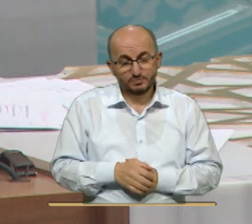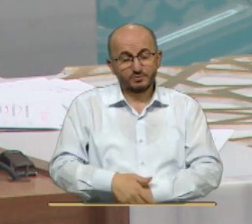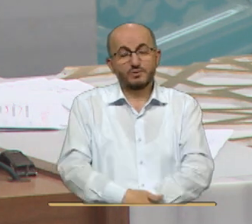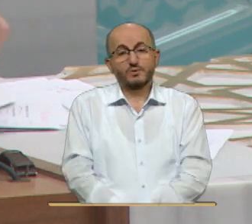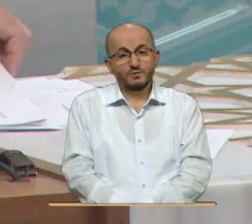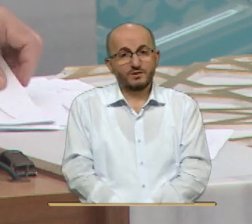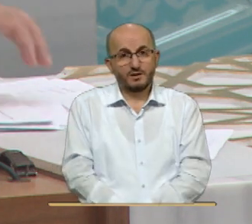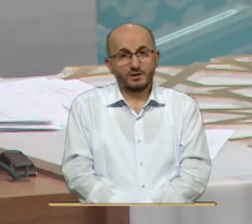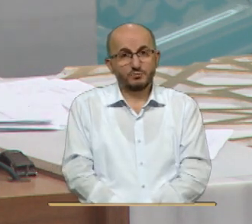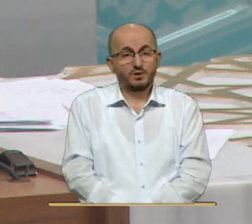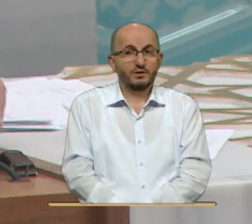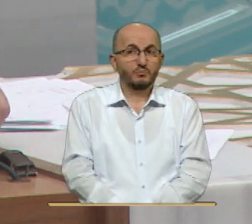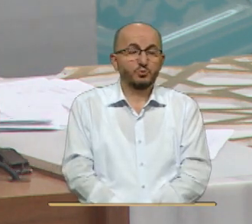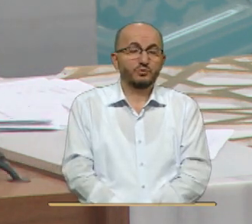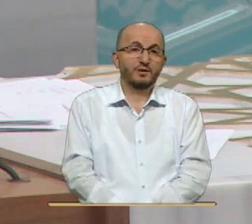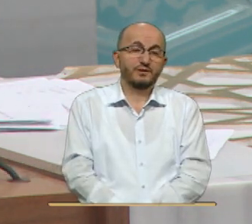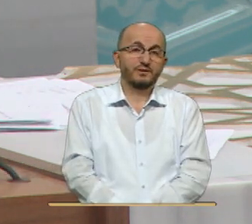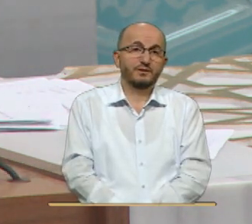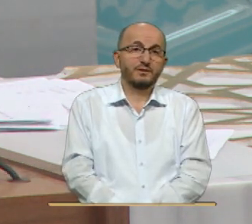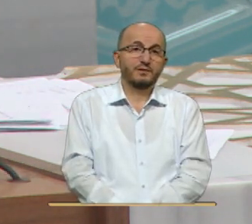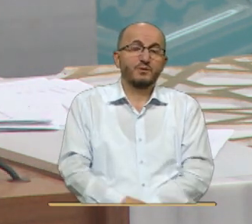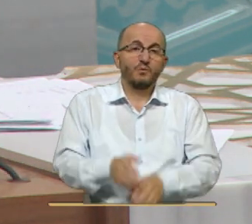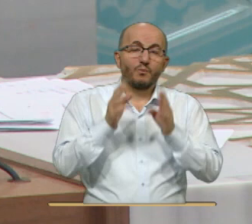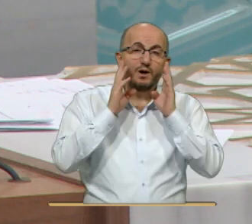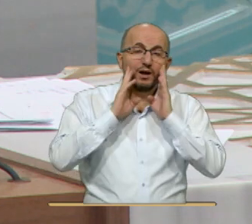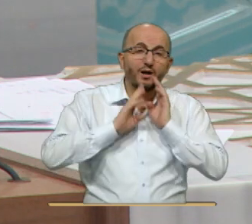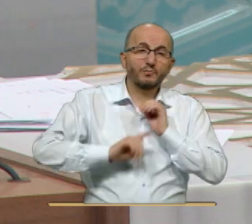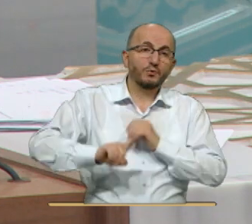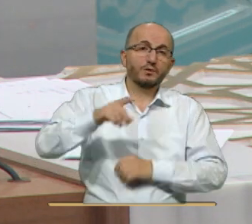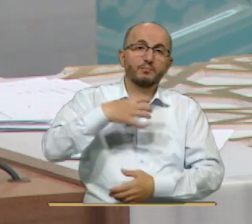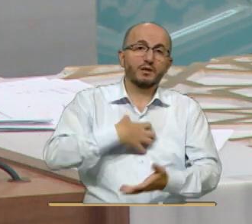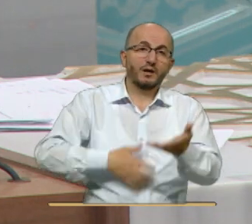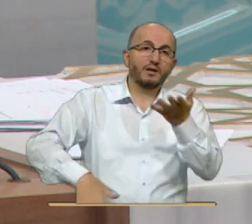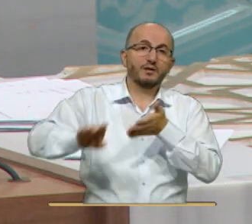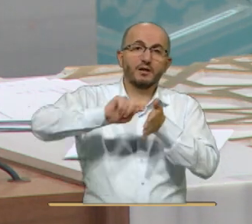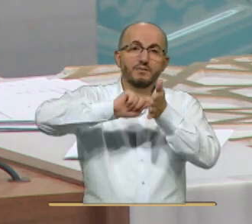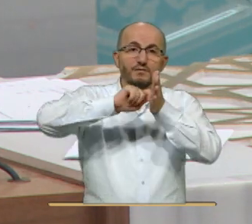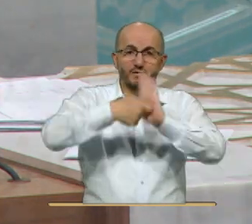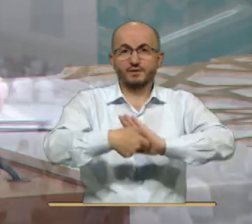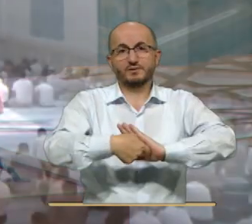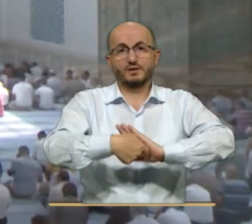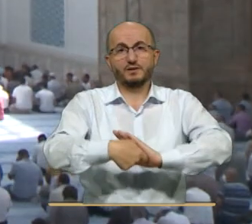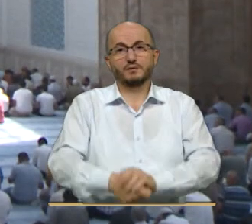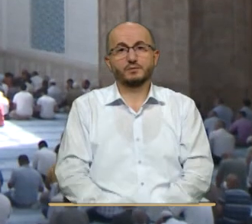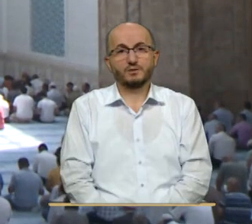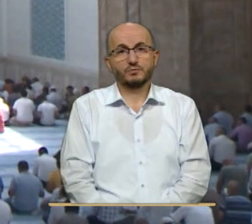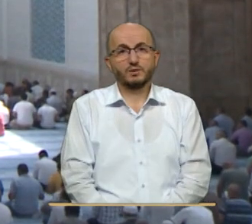yasifun ve selamun alel murselin velhamdülillahi rabbil alemin. El Fatiha.